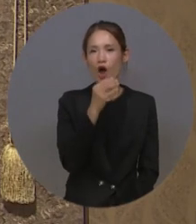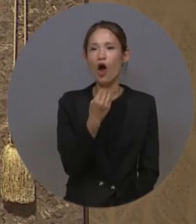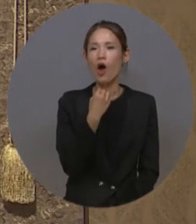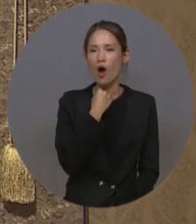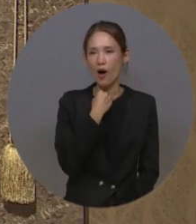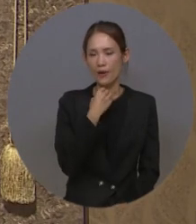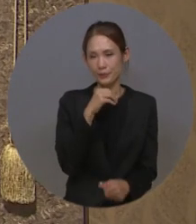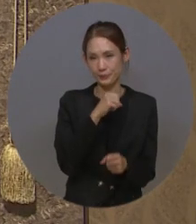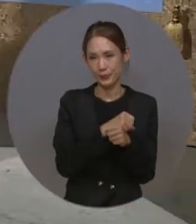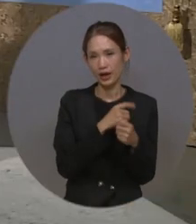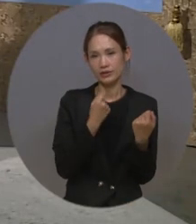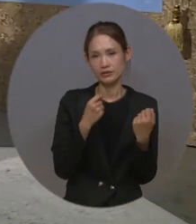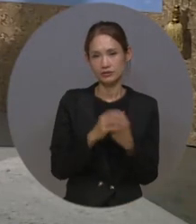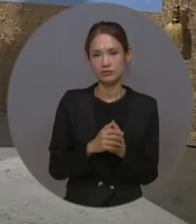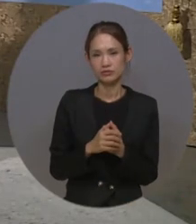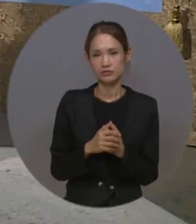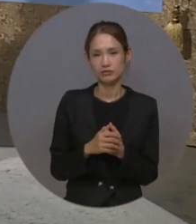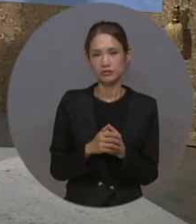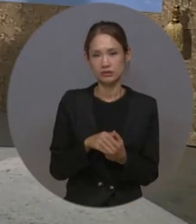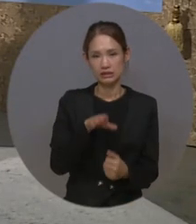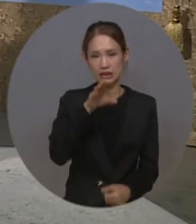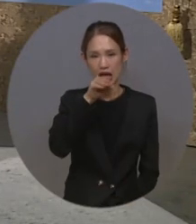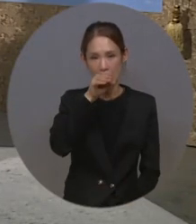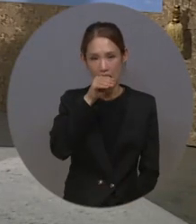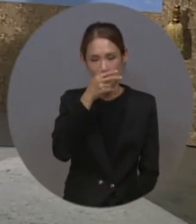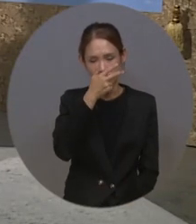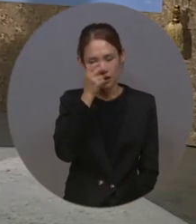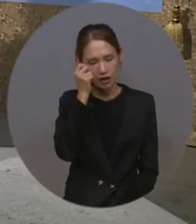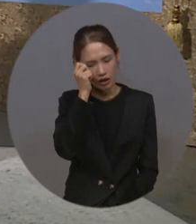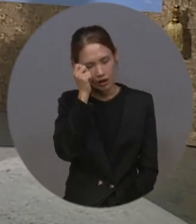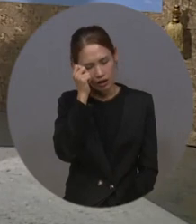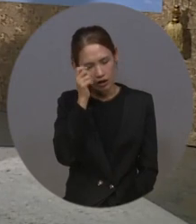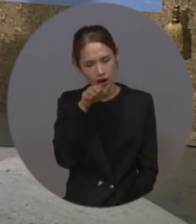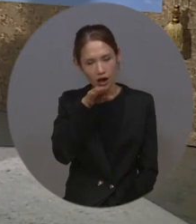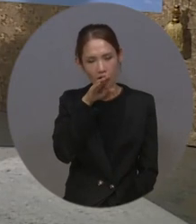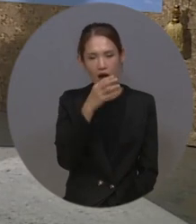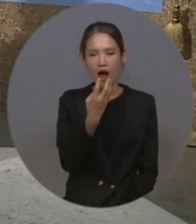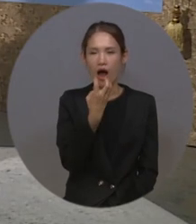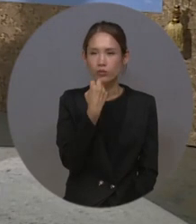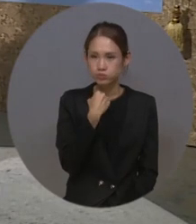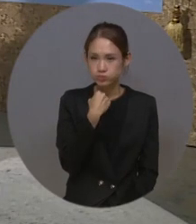막히는 겁니다. 혀가 자는 동안에 혀가 말리면서